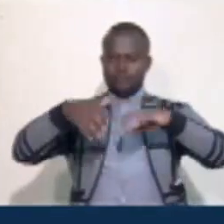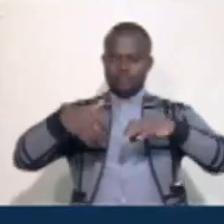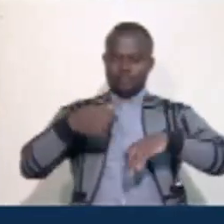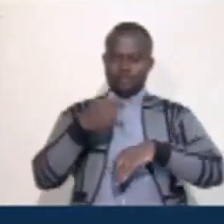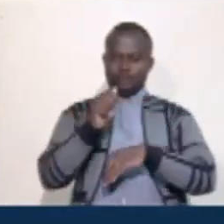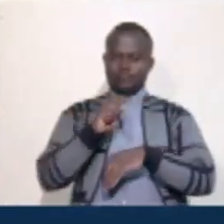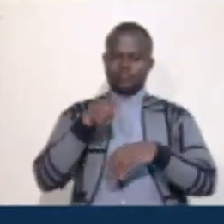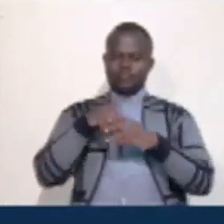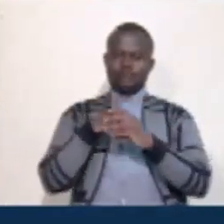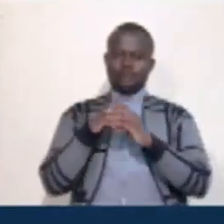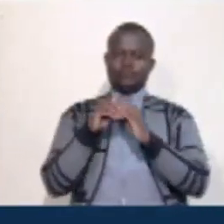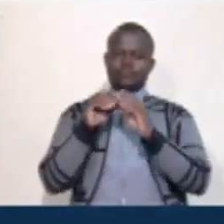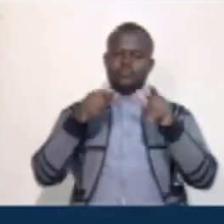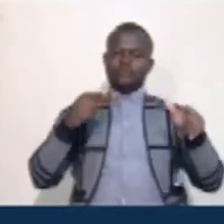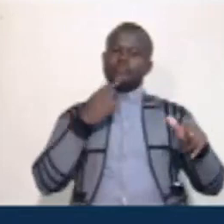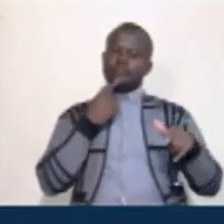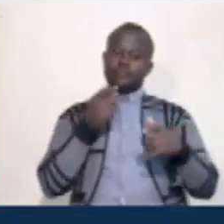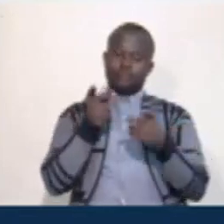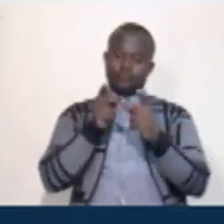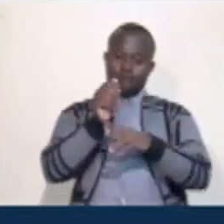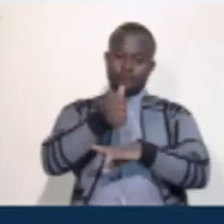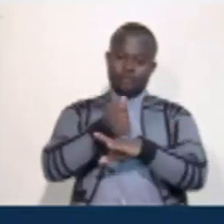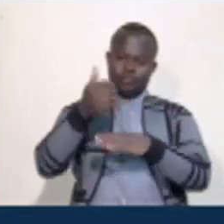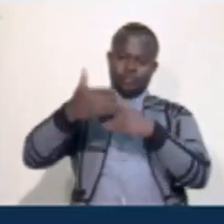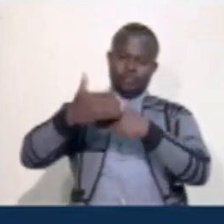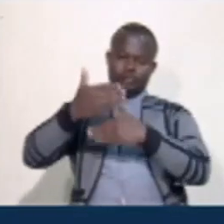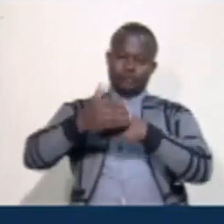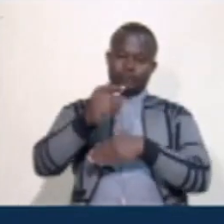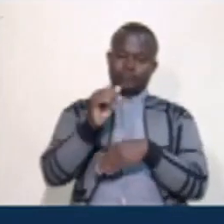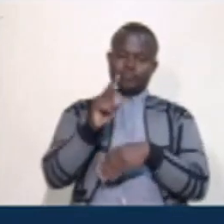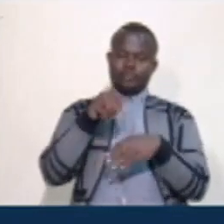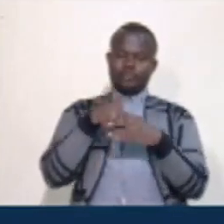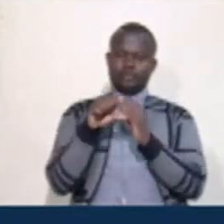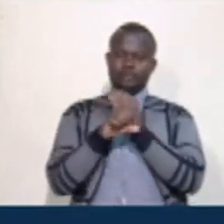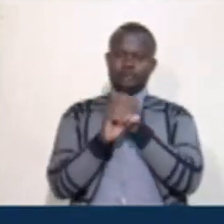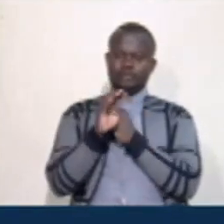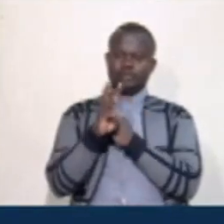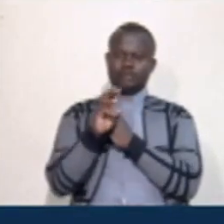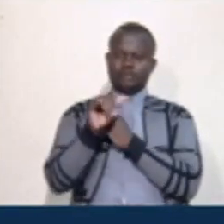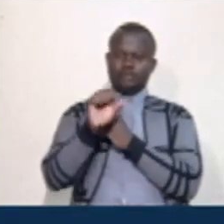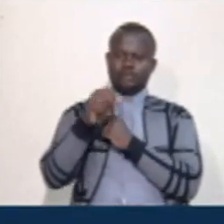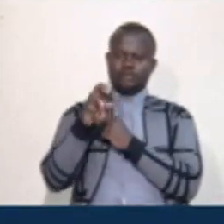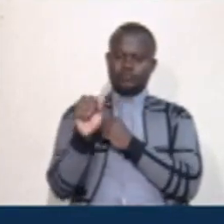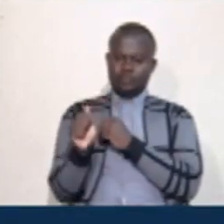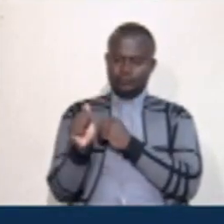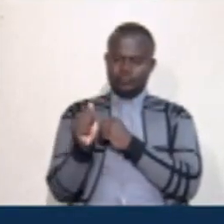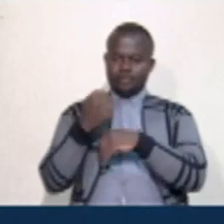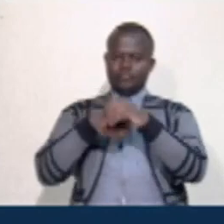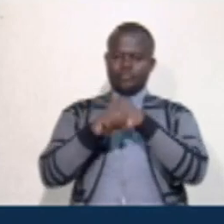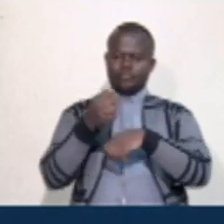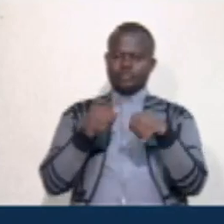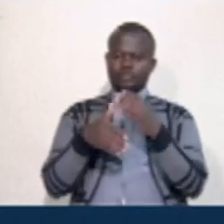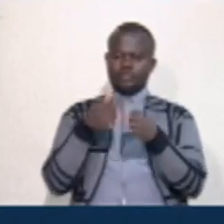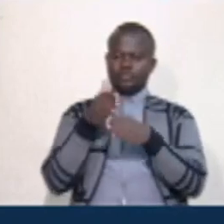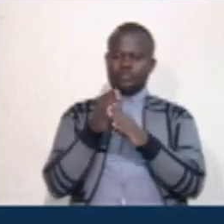Kivu ubwo yashyiraga ibuye ry'ifatizo aho ruzubakwa ku nkengero z'ikiyaga cya Kivu mu murenge wa Bwishyura mu karere ka Karongi. Imirimo yo